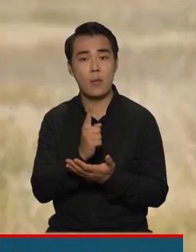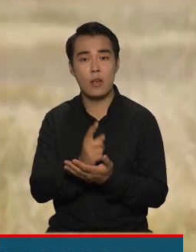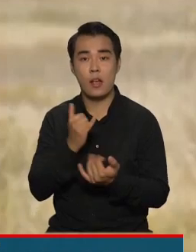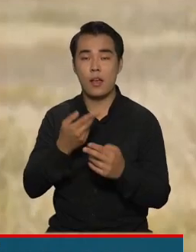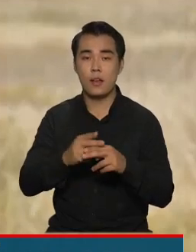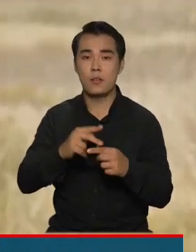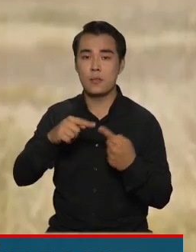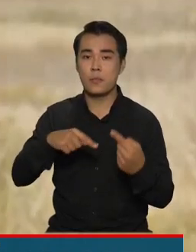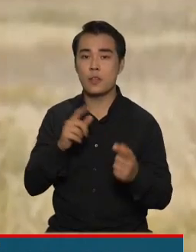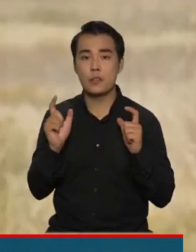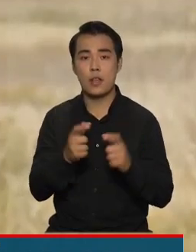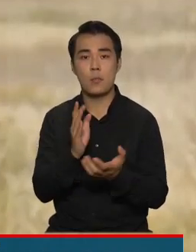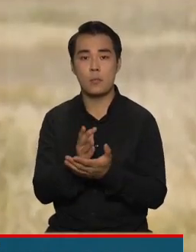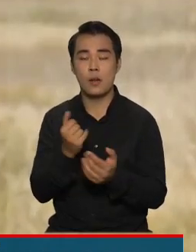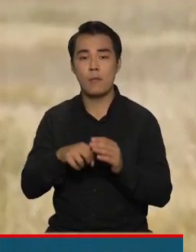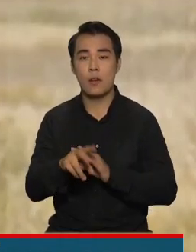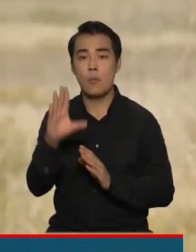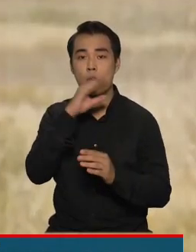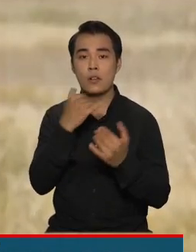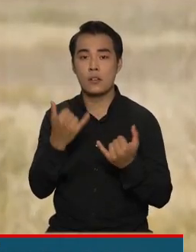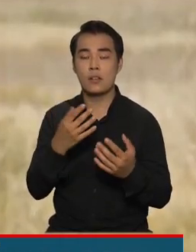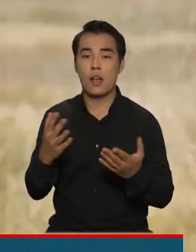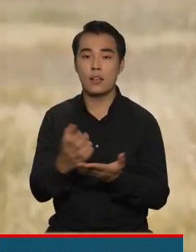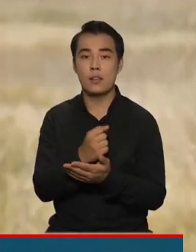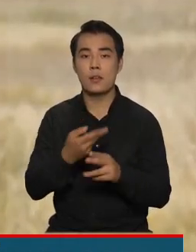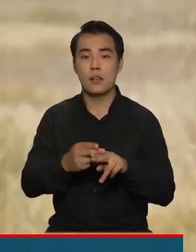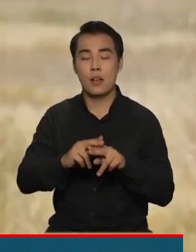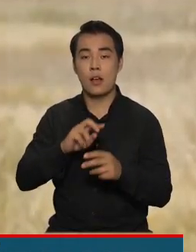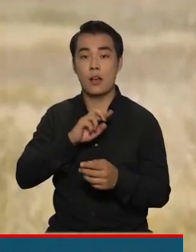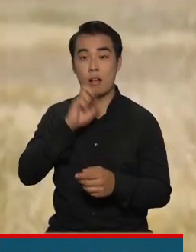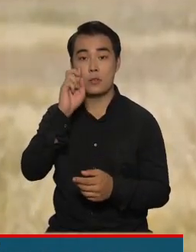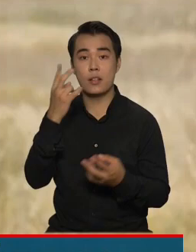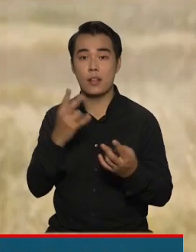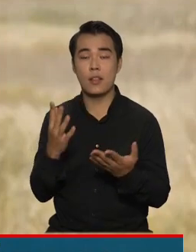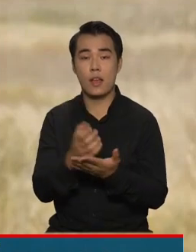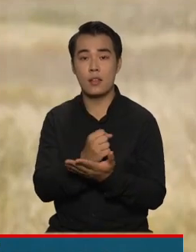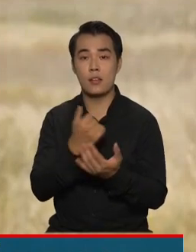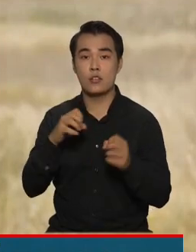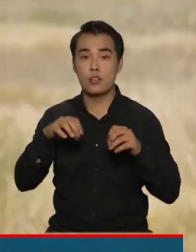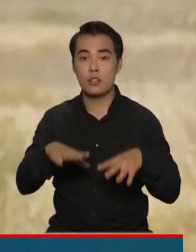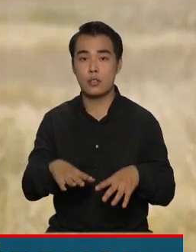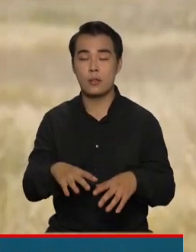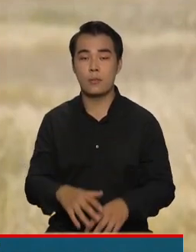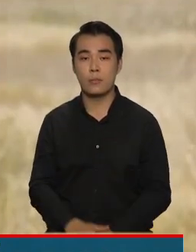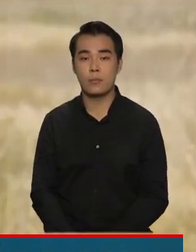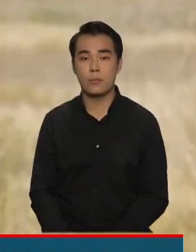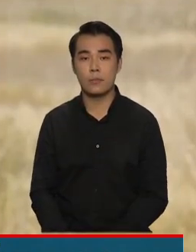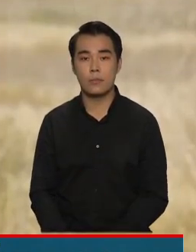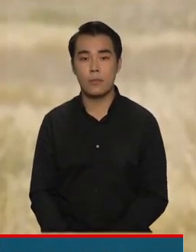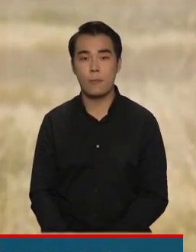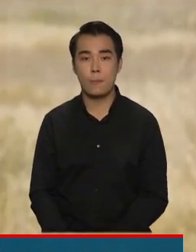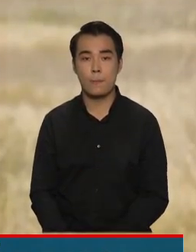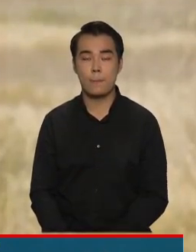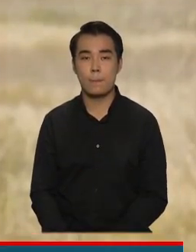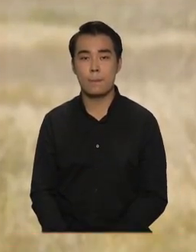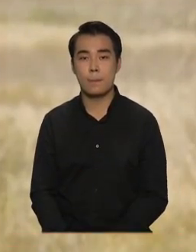такой замкнутый круг, выход из которого может и должно найти правительство Казахстана. Так считают фермеры. Лейла Уэсова, Жомарт Худайбергенов,